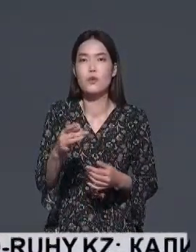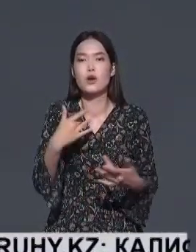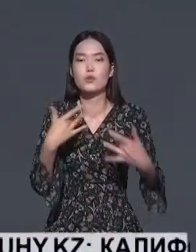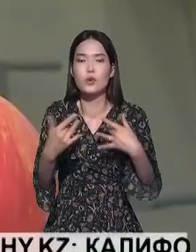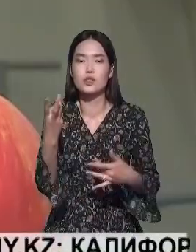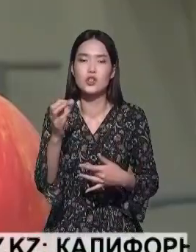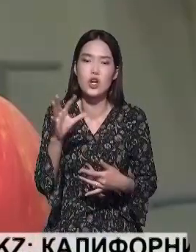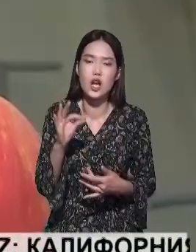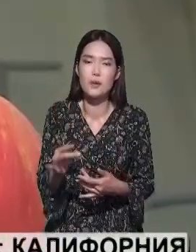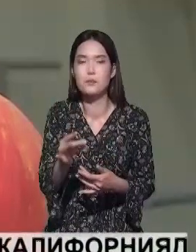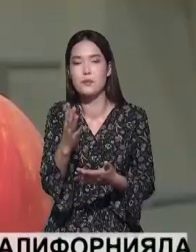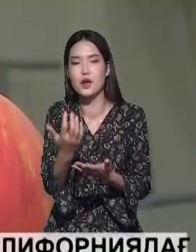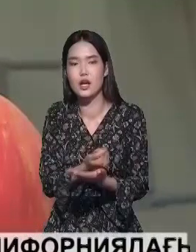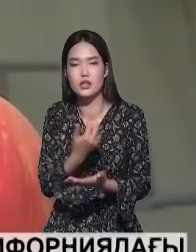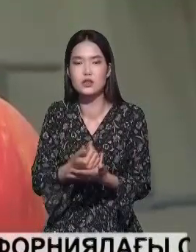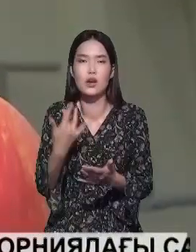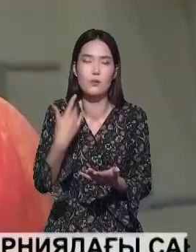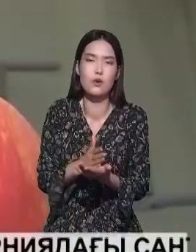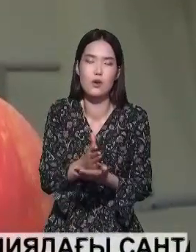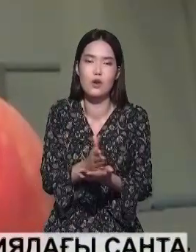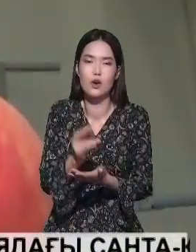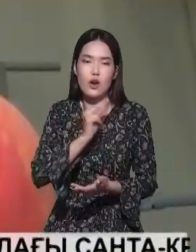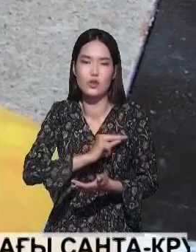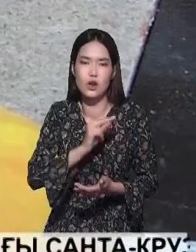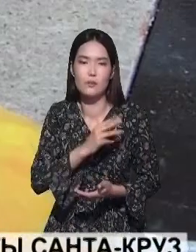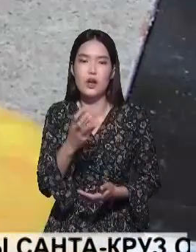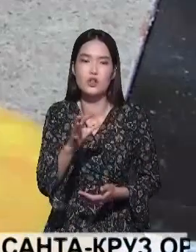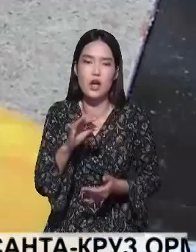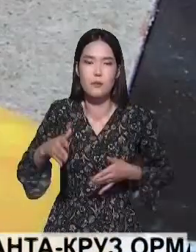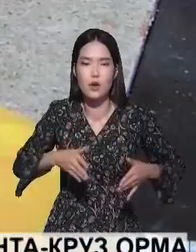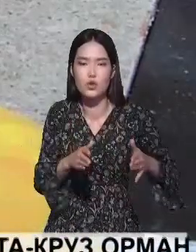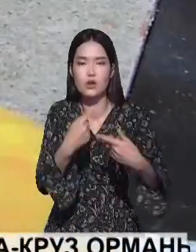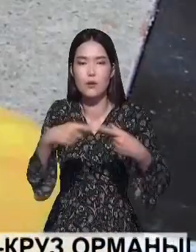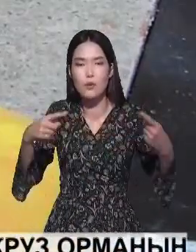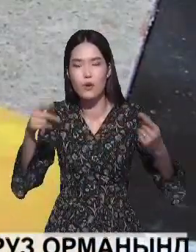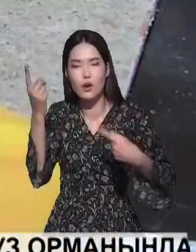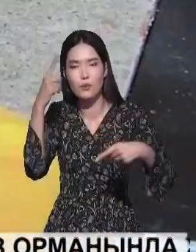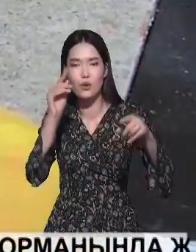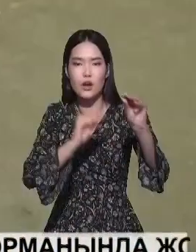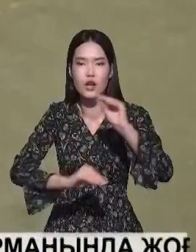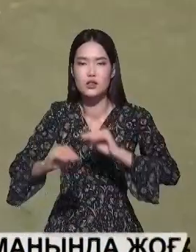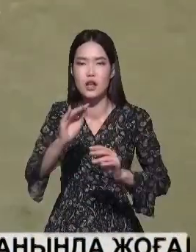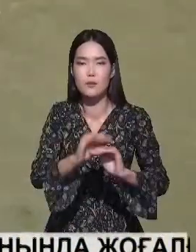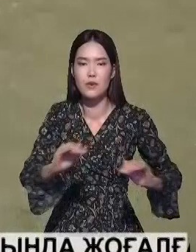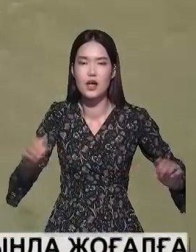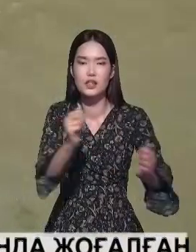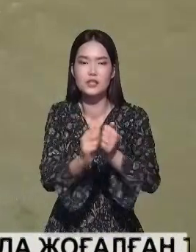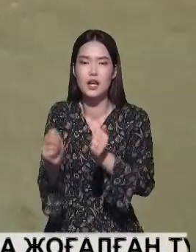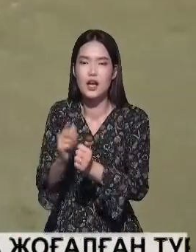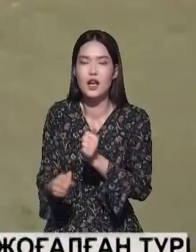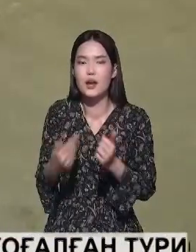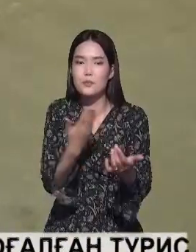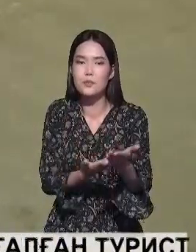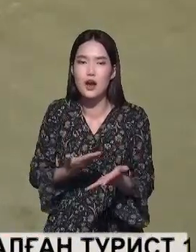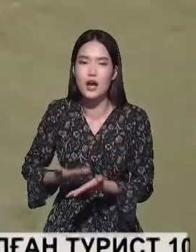иесінің театрда қызмет еткеніне биыл 11-ші жыл. Содан бері шебердің қолынан қаншама дүние жасалған. Олардың әр қайсысын түпнұсқасына айнытпай